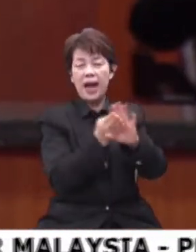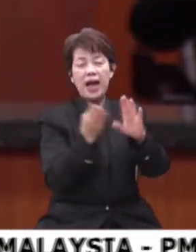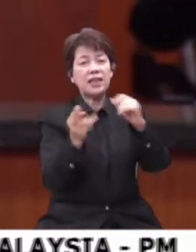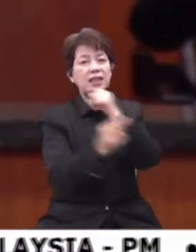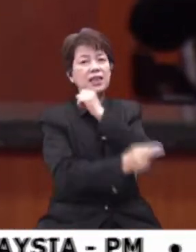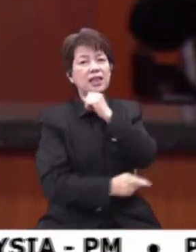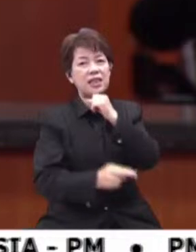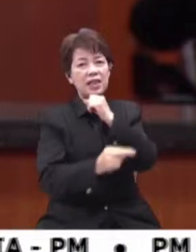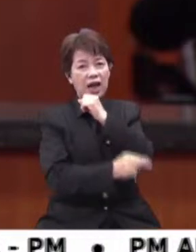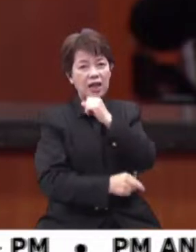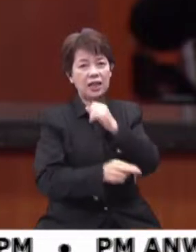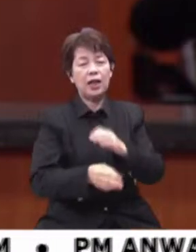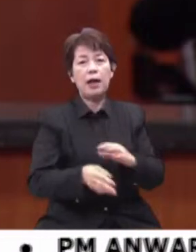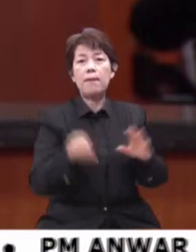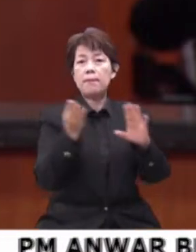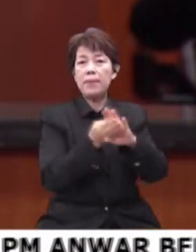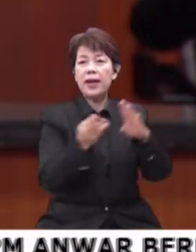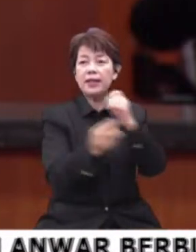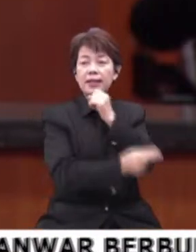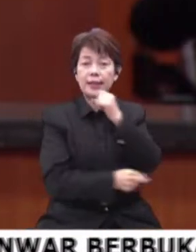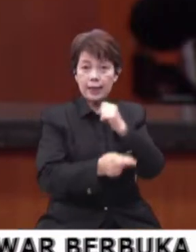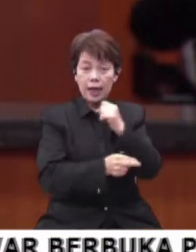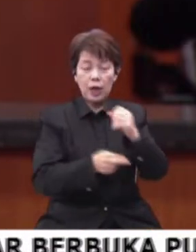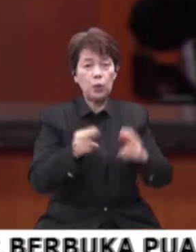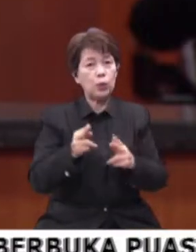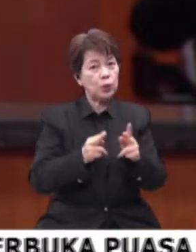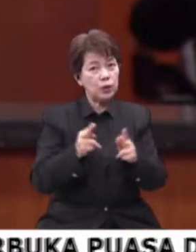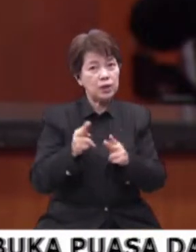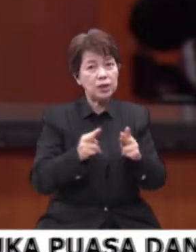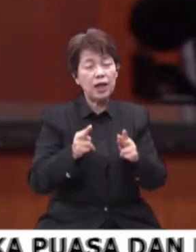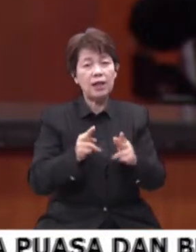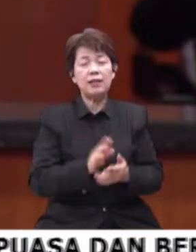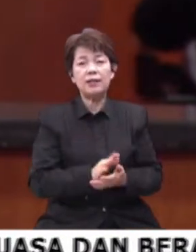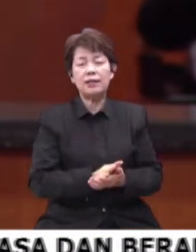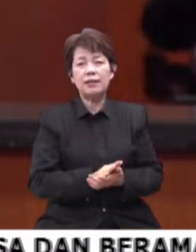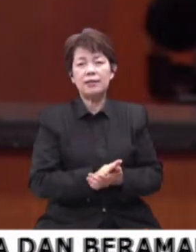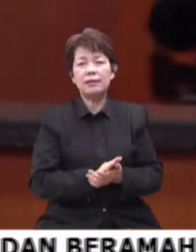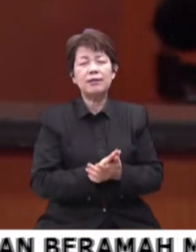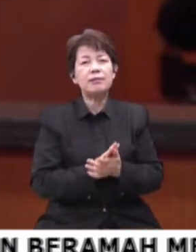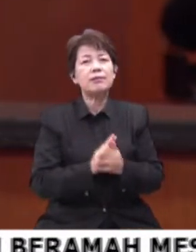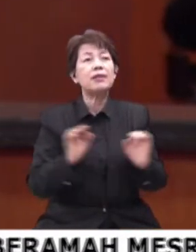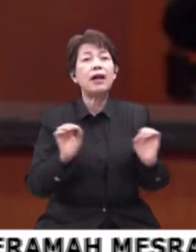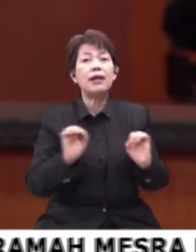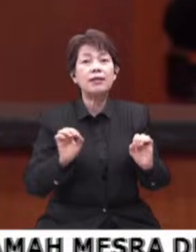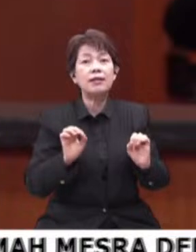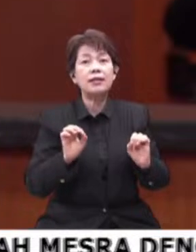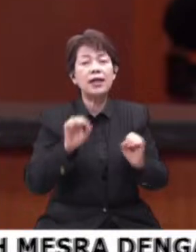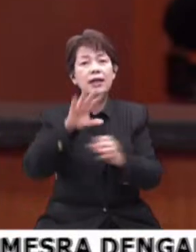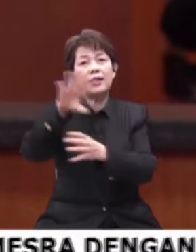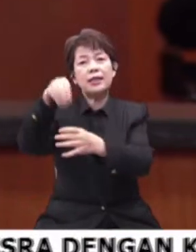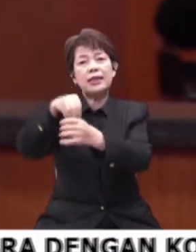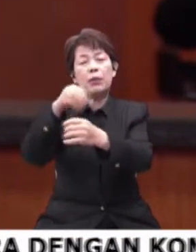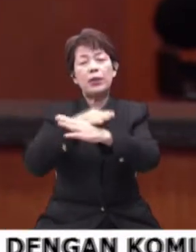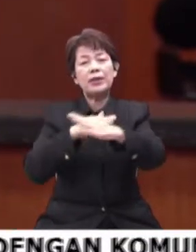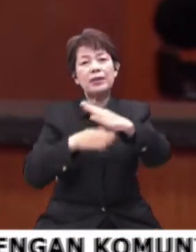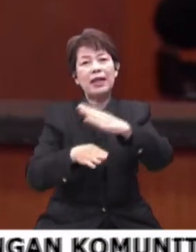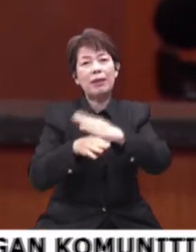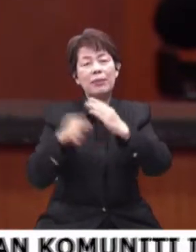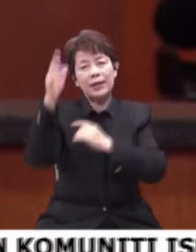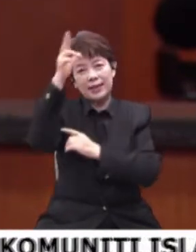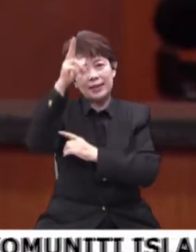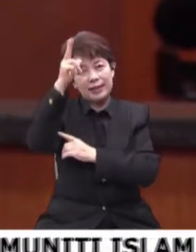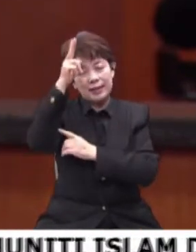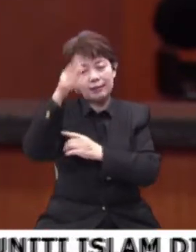negara diuruskan secara apa nih tampil campur tangan daripada kerajaan